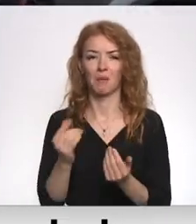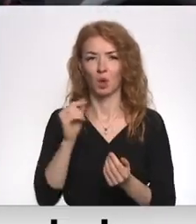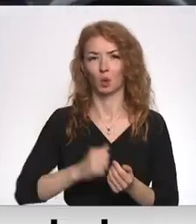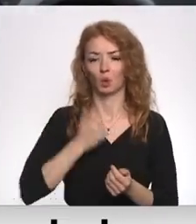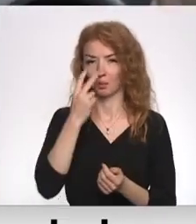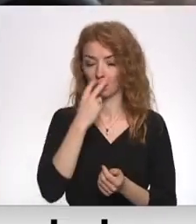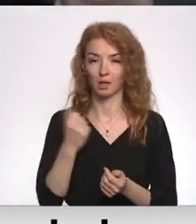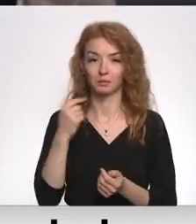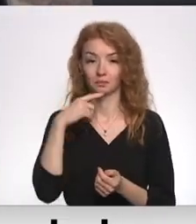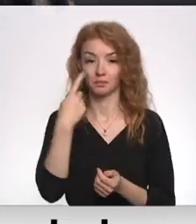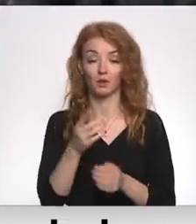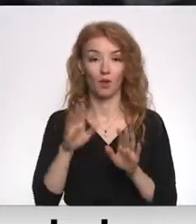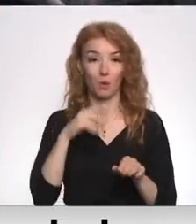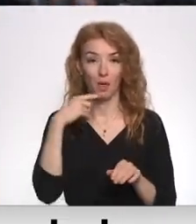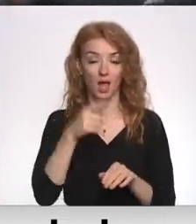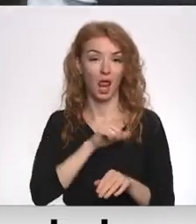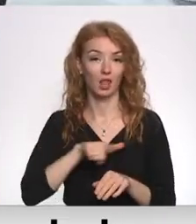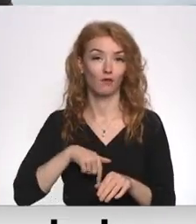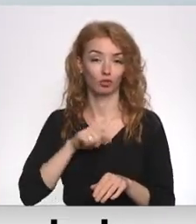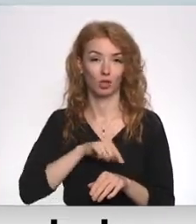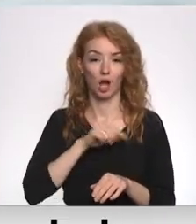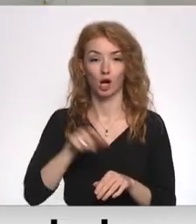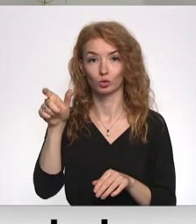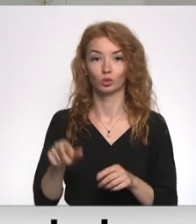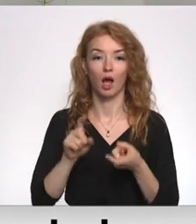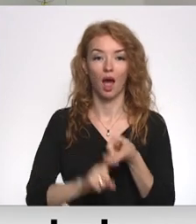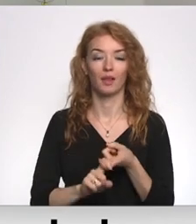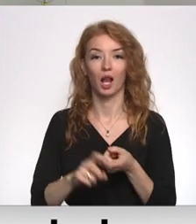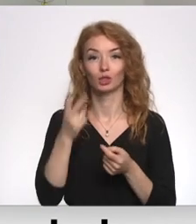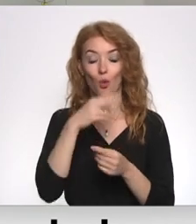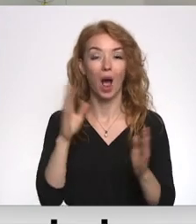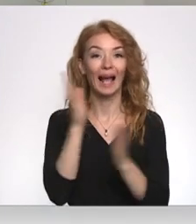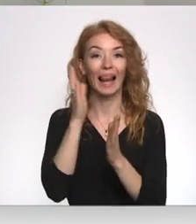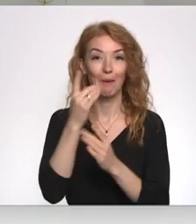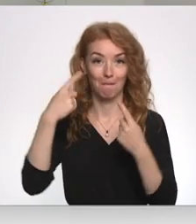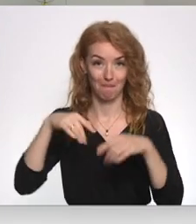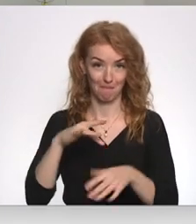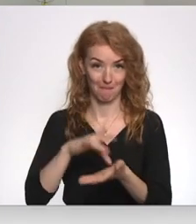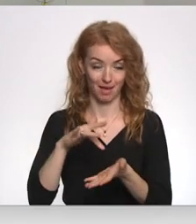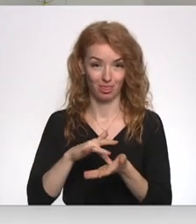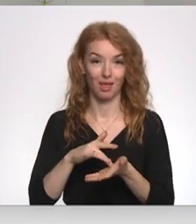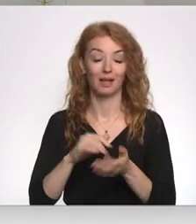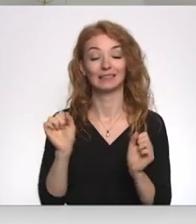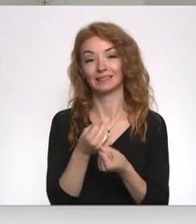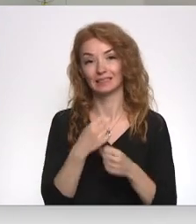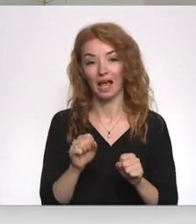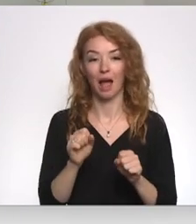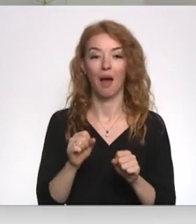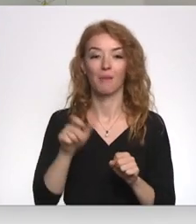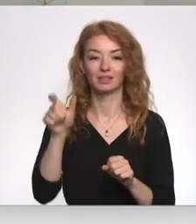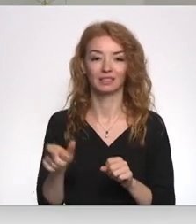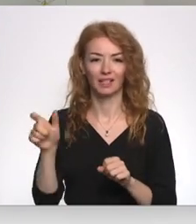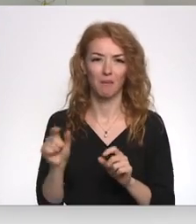pierast. Es varu pateikt, ka latviešu raksturs ļoti atkarīgs no klimata. Un ziemā cilvēki paliek